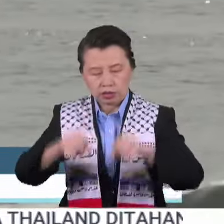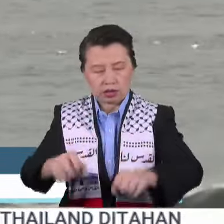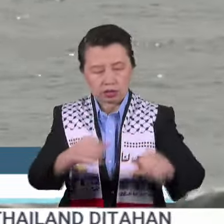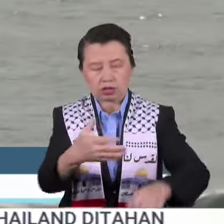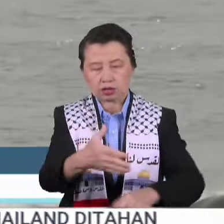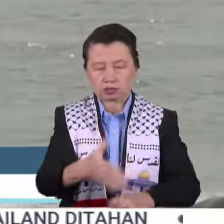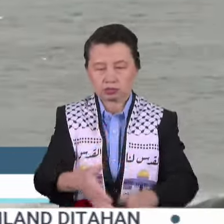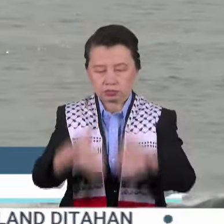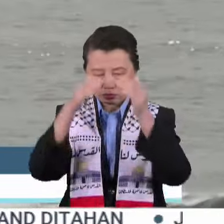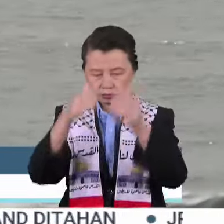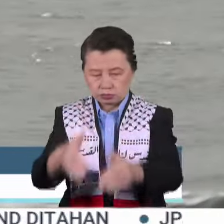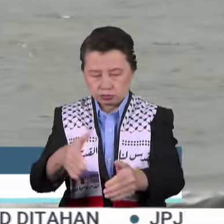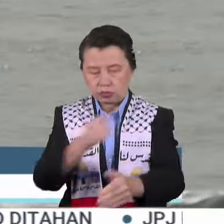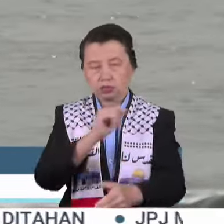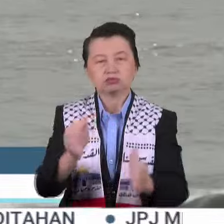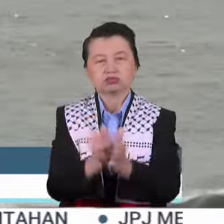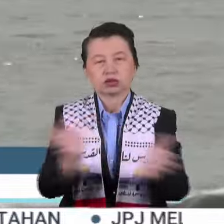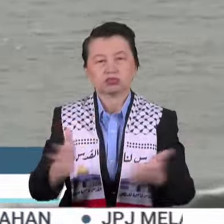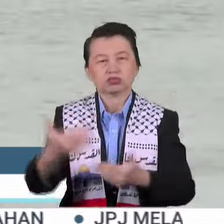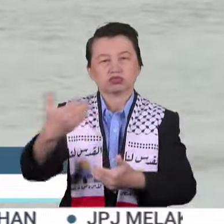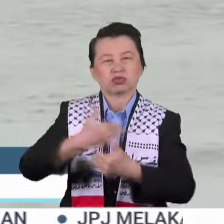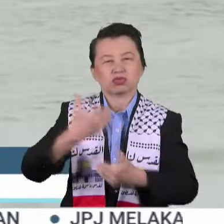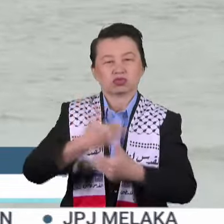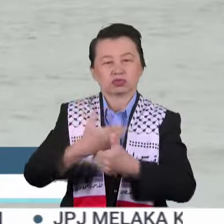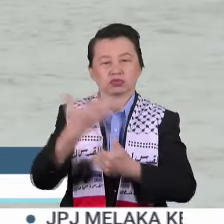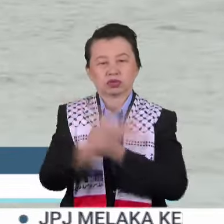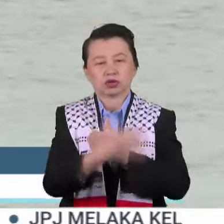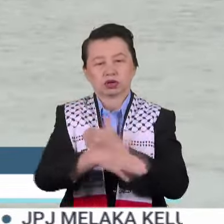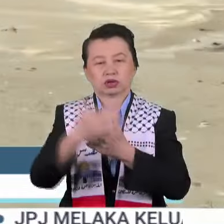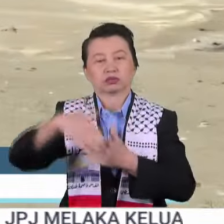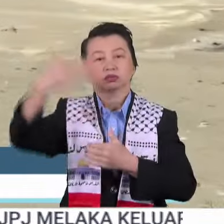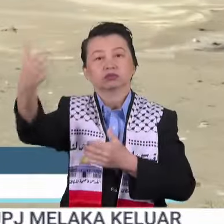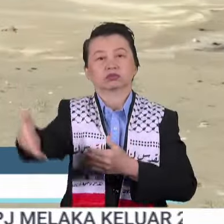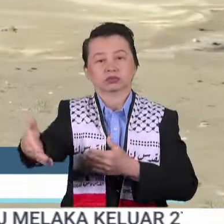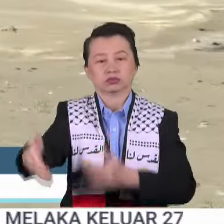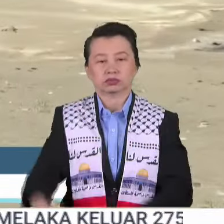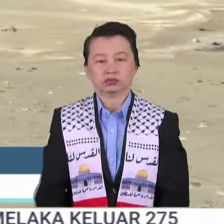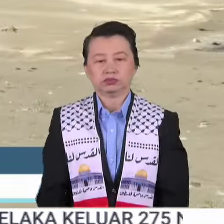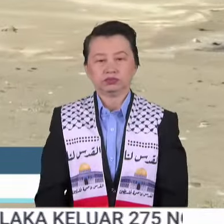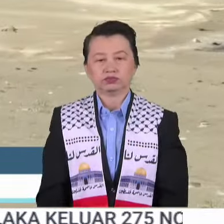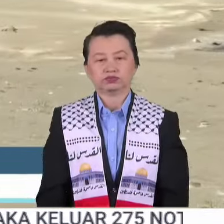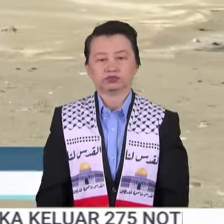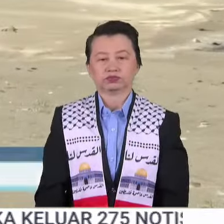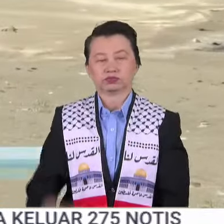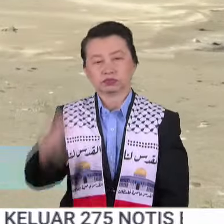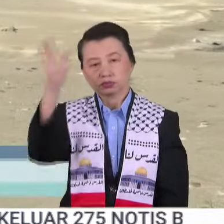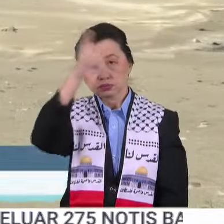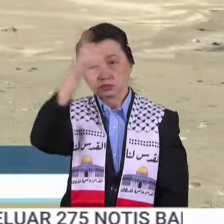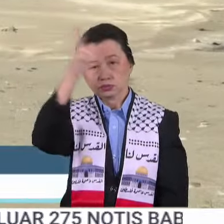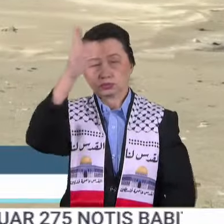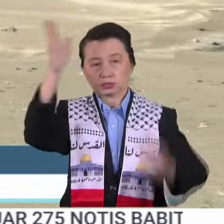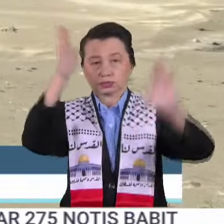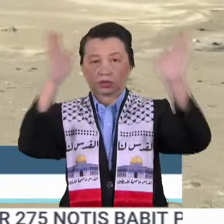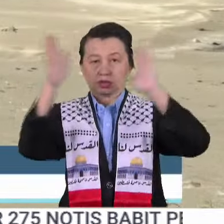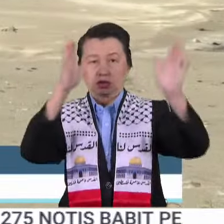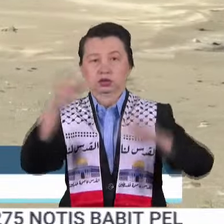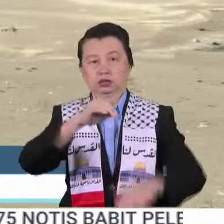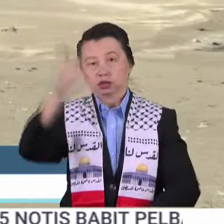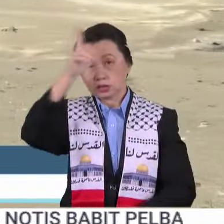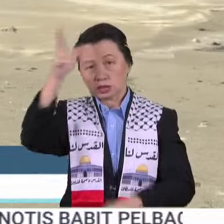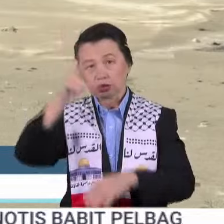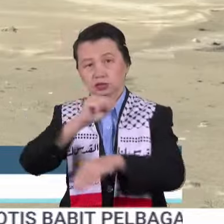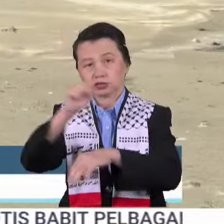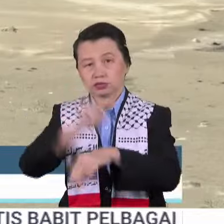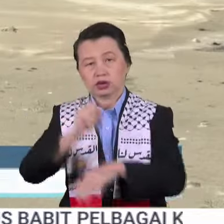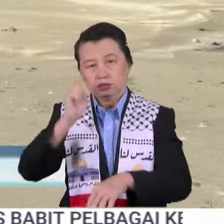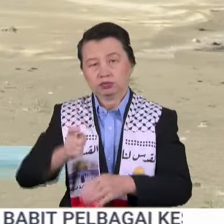sudah ditumpukan tanpa mengganggu gugat perairan negara jiran. Kerajaan negara kita, Kerajaan Malaysia dan juga Kerajaan Singapura